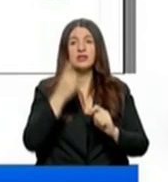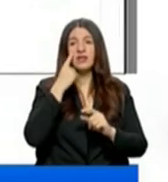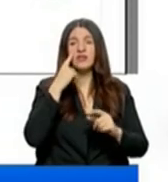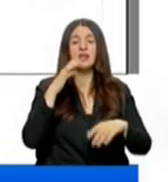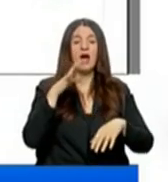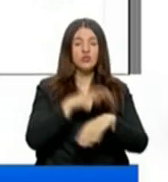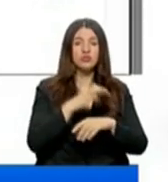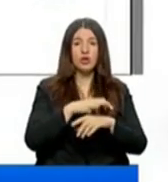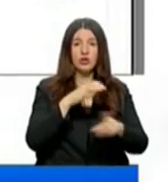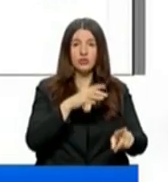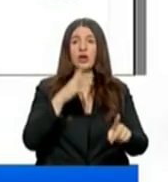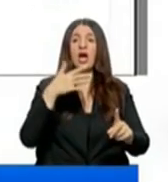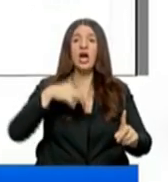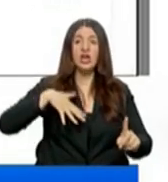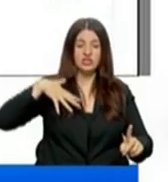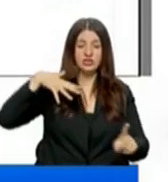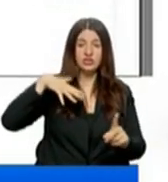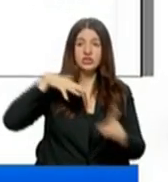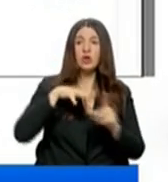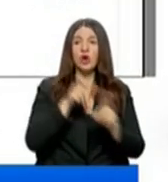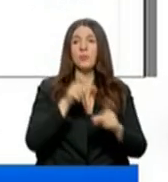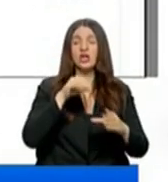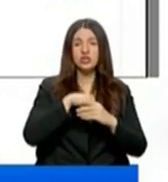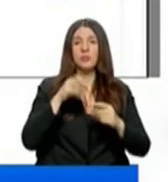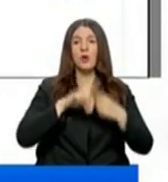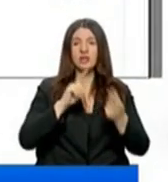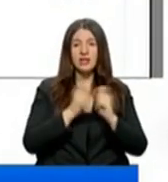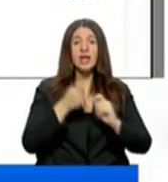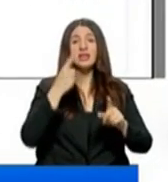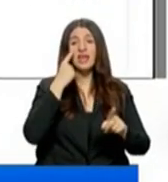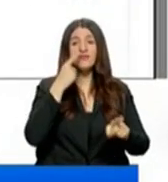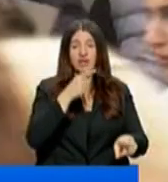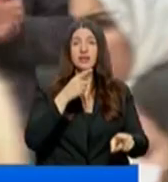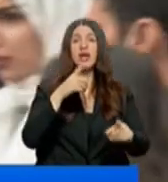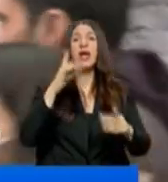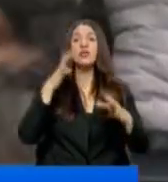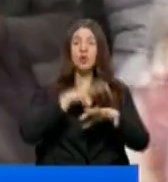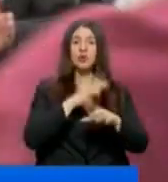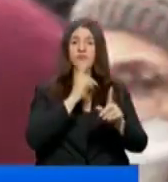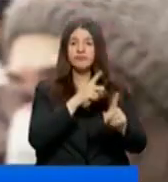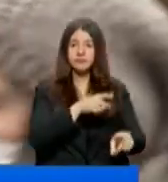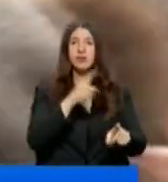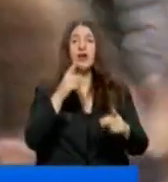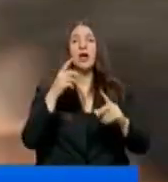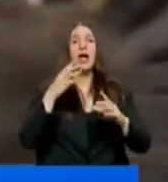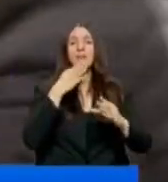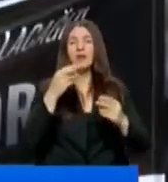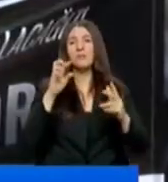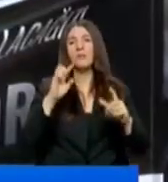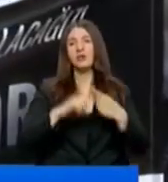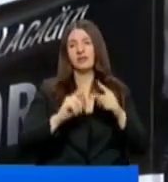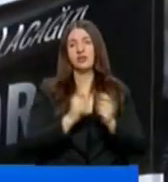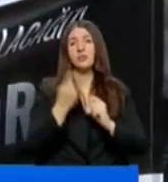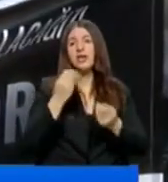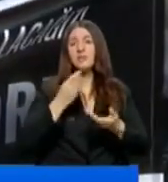hekimini şiddetten korumak için politikasını değiştirdi. Devlet hekimine yönelik emeklilik politikasını değiştirdi. Sağlık çalışanlarının mali haklarının